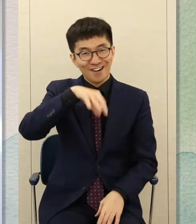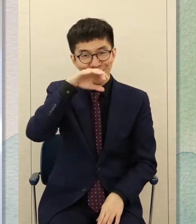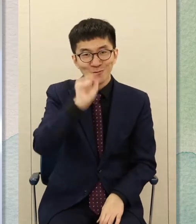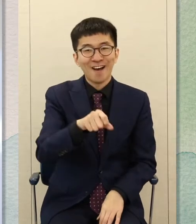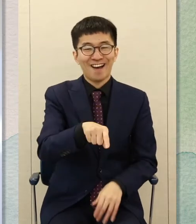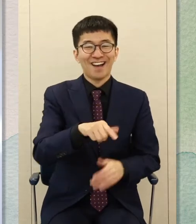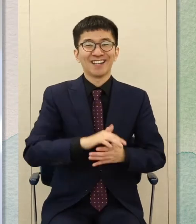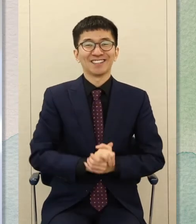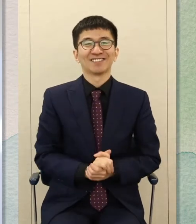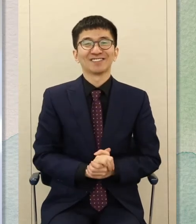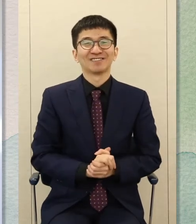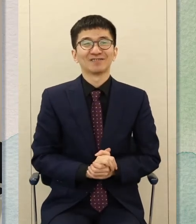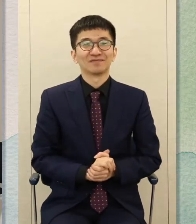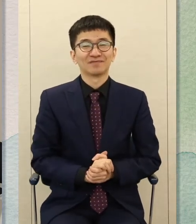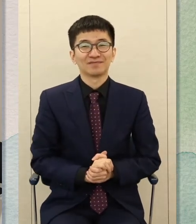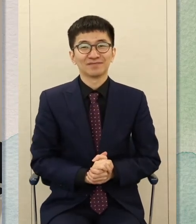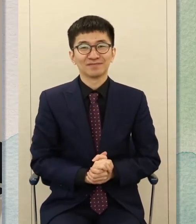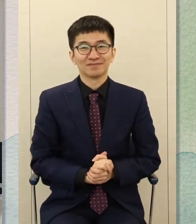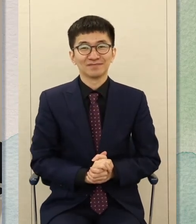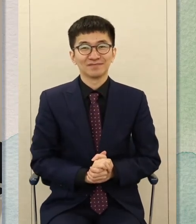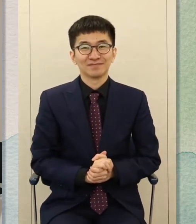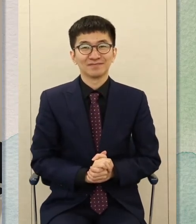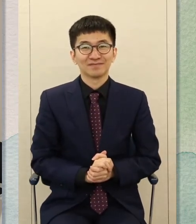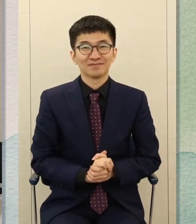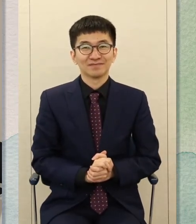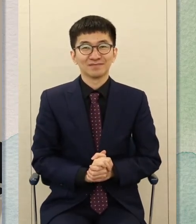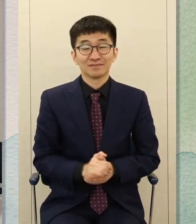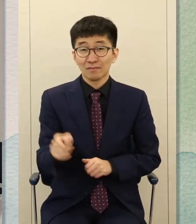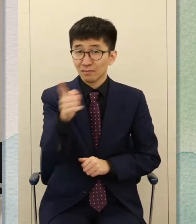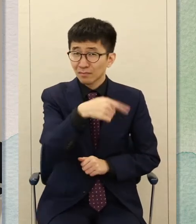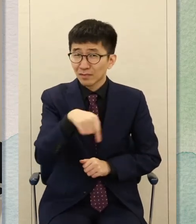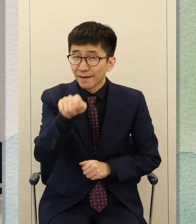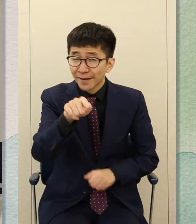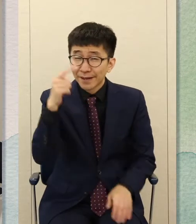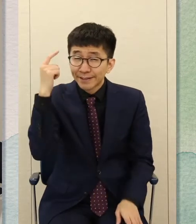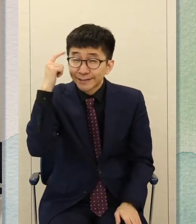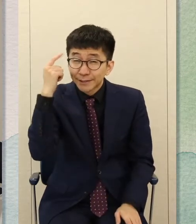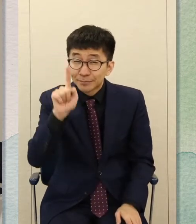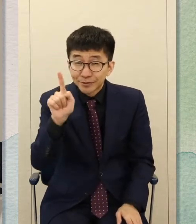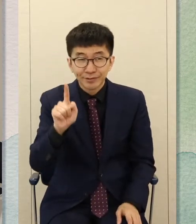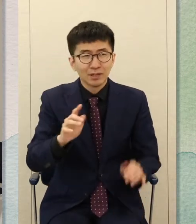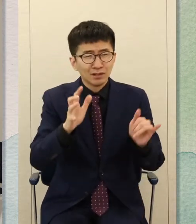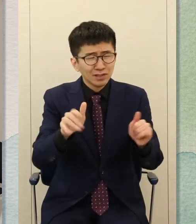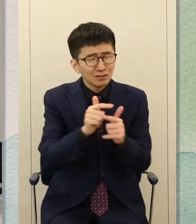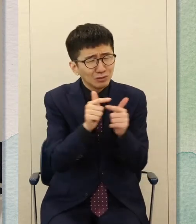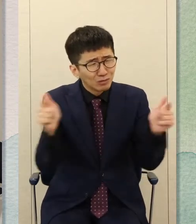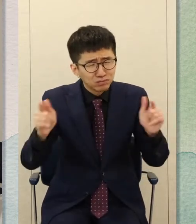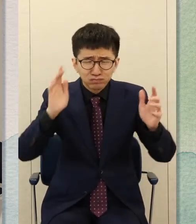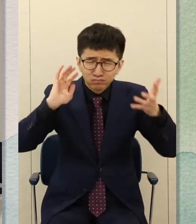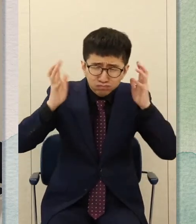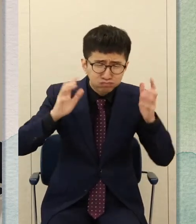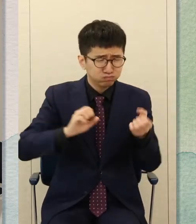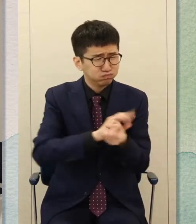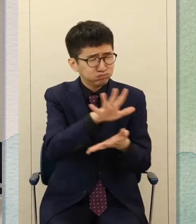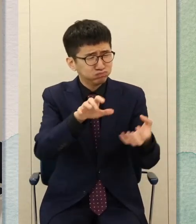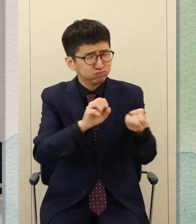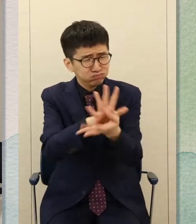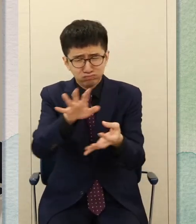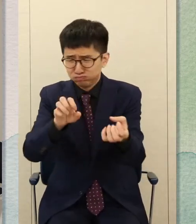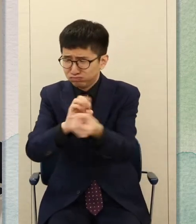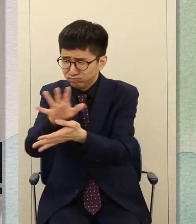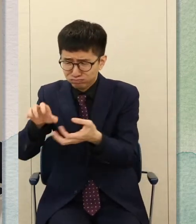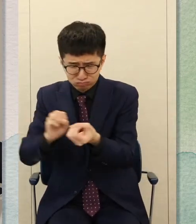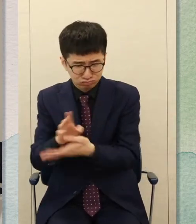동아리로 성숙했어요. 그래서 이분들의 제일 큰 고민, 세상에 이렇게 복잡한 일들이 많이